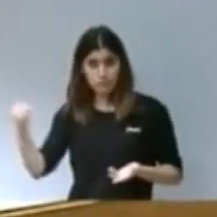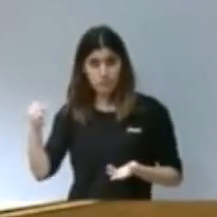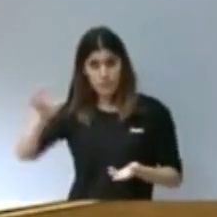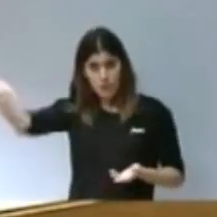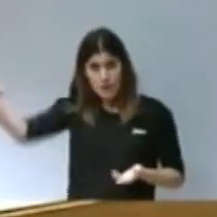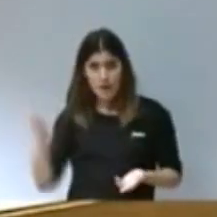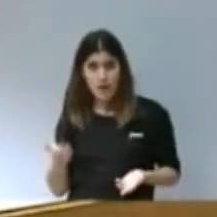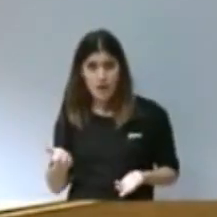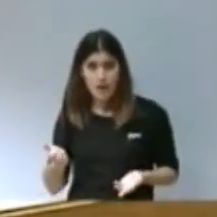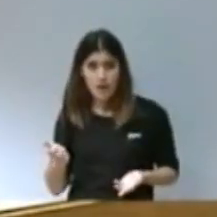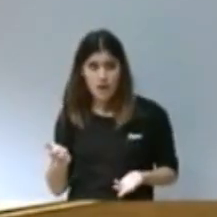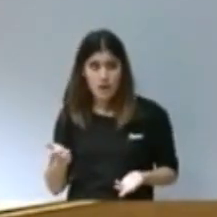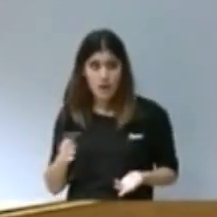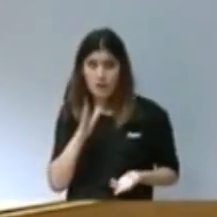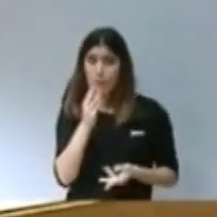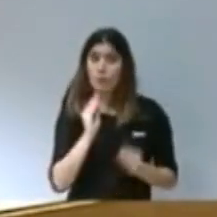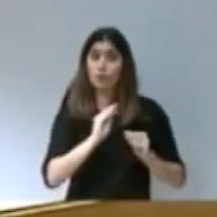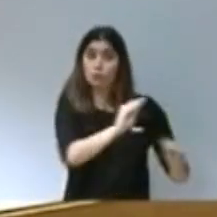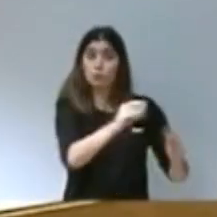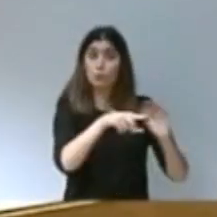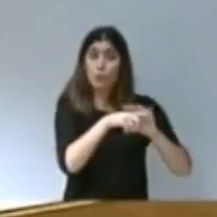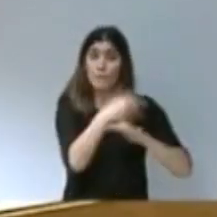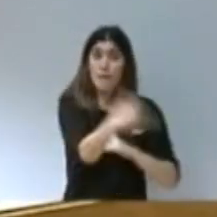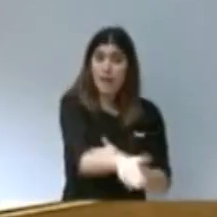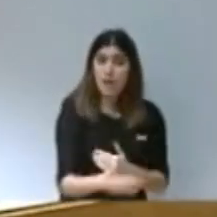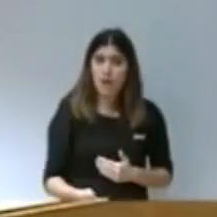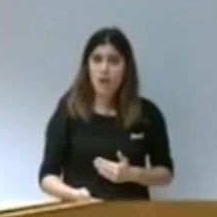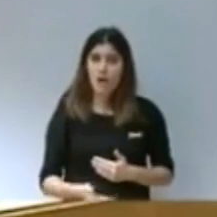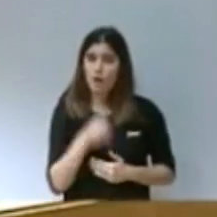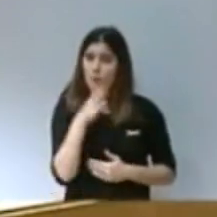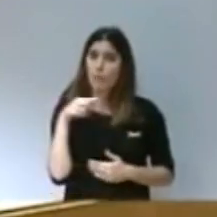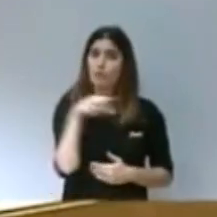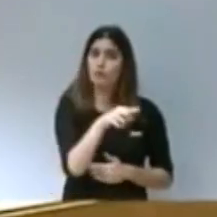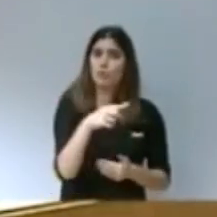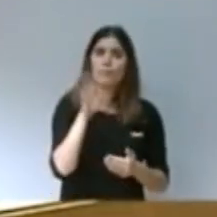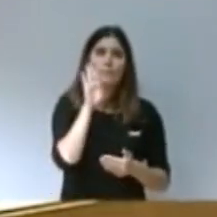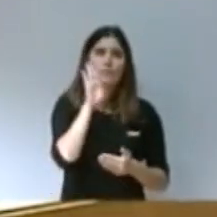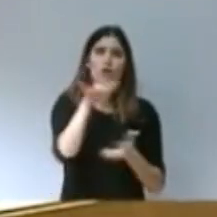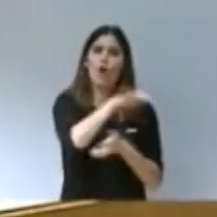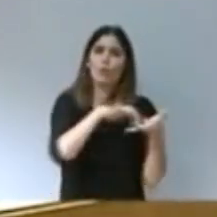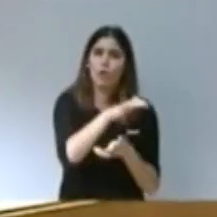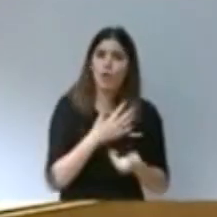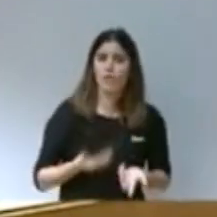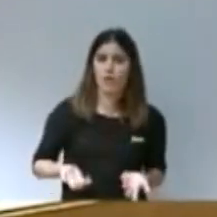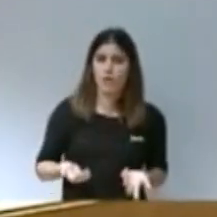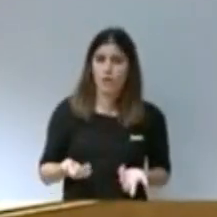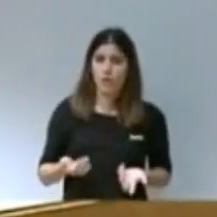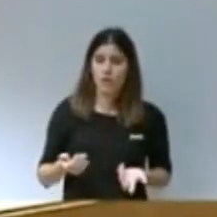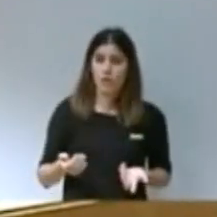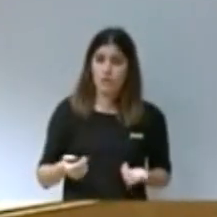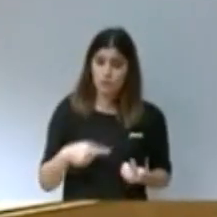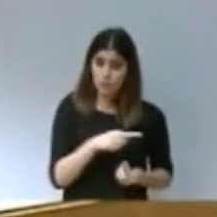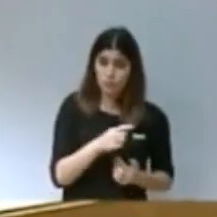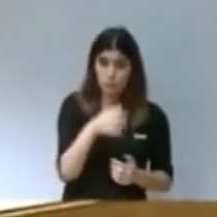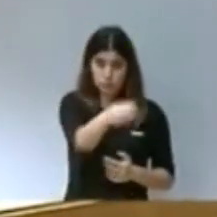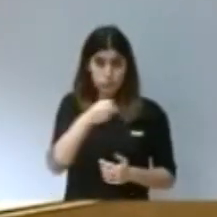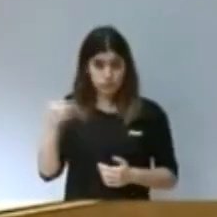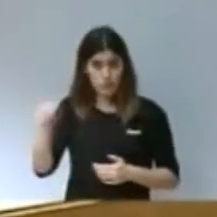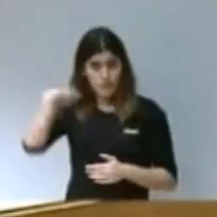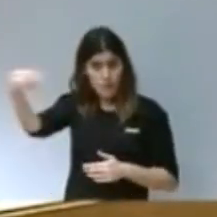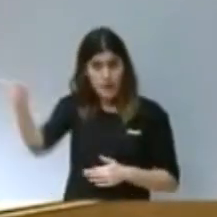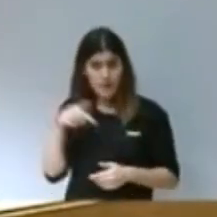residències per la seva mala fe, per la seva corrupció, traure les persones